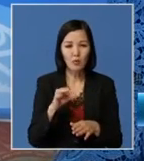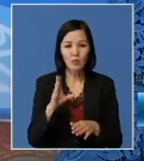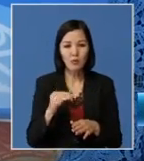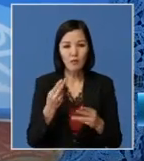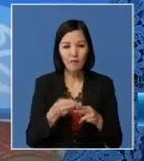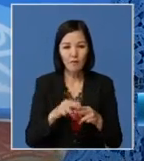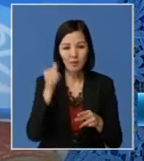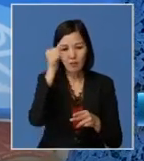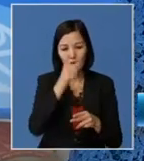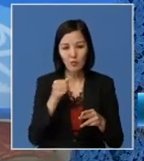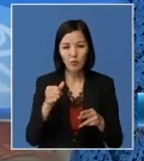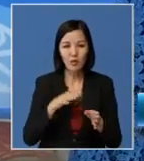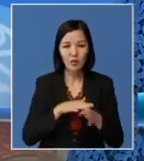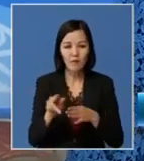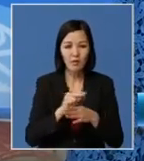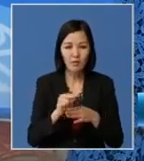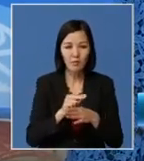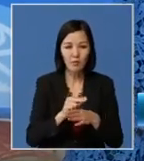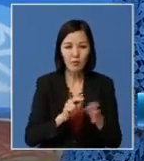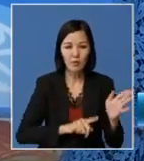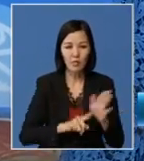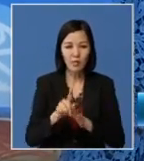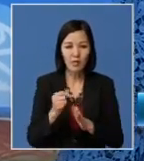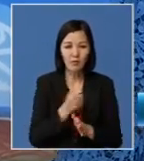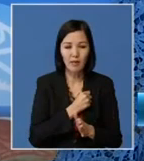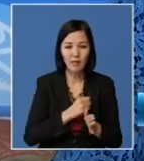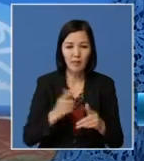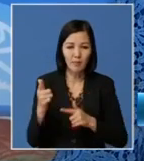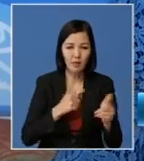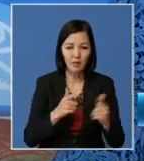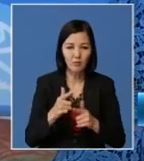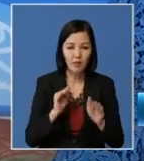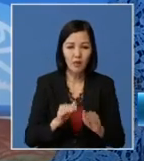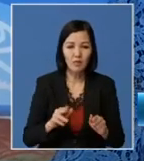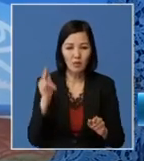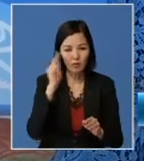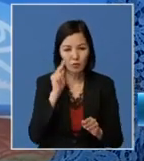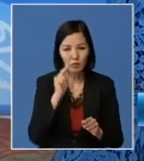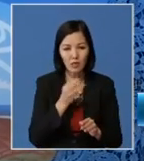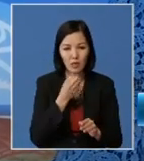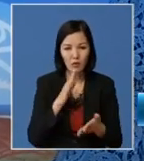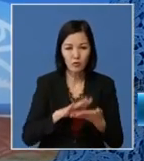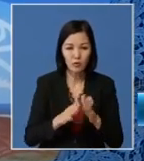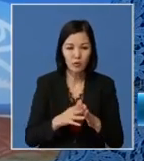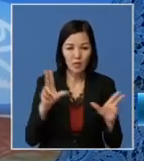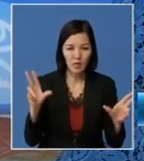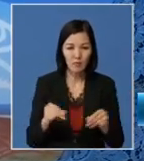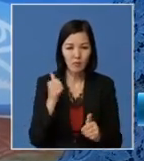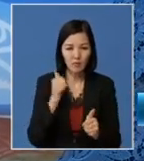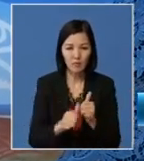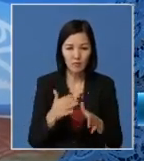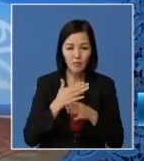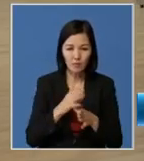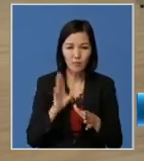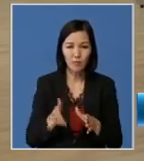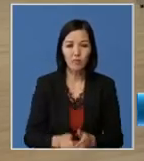мы провели евроремонт в кабинете начальной военной подготовки. Дети должны учиться в хороших условиях. Обещаем быть постоянными